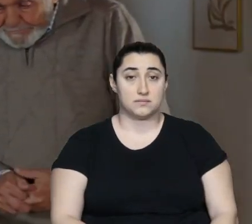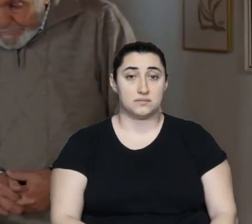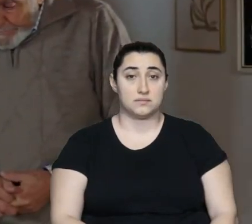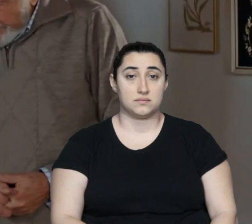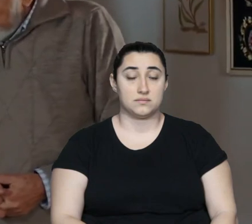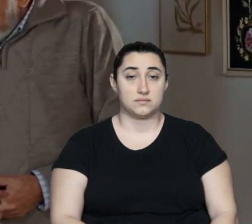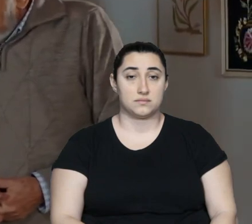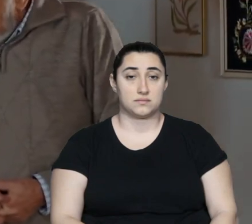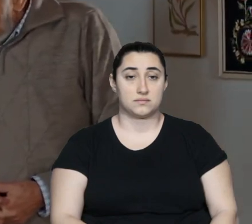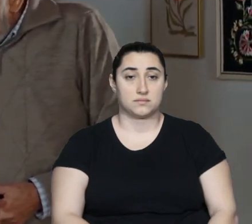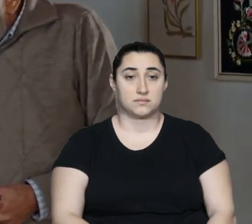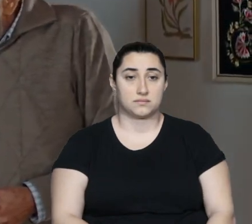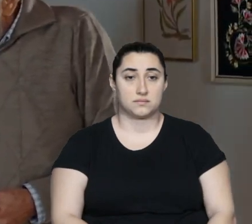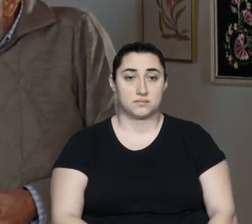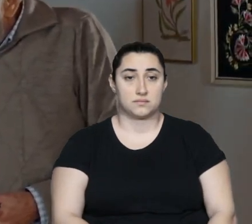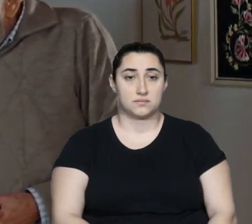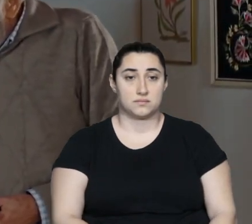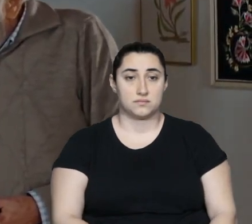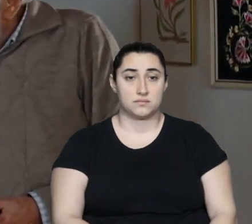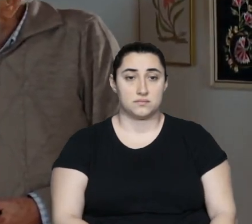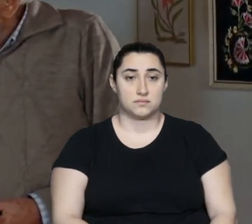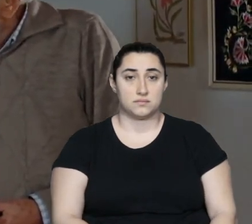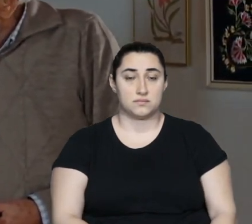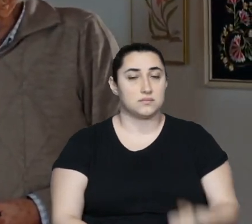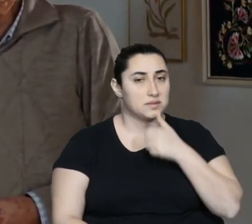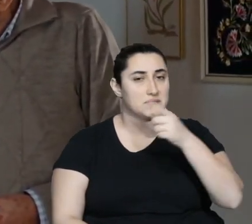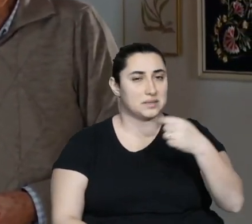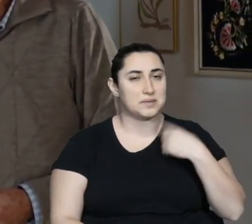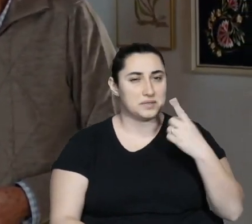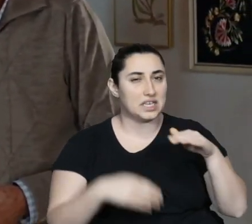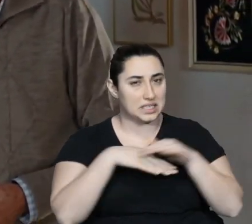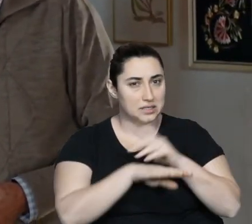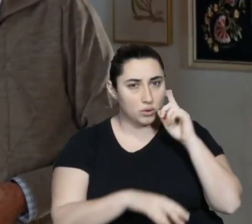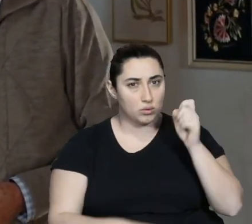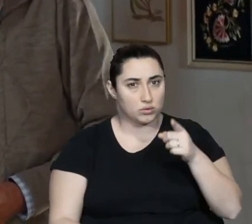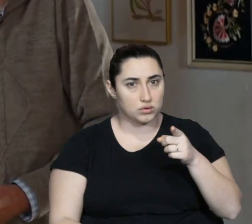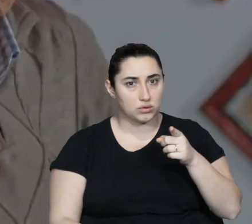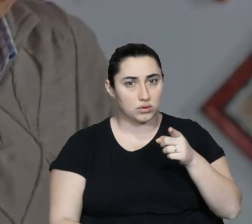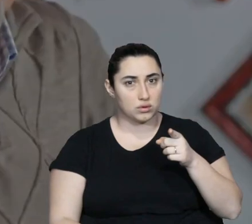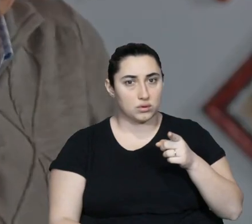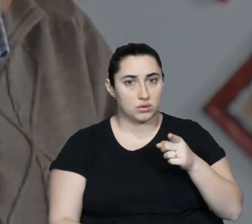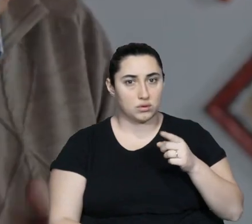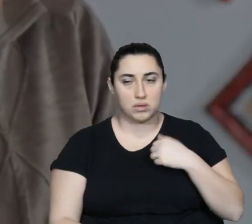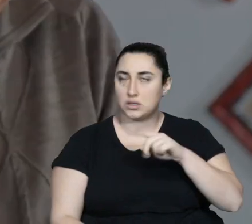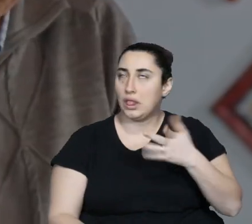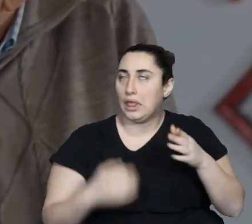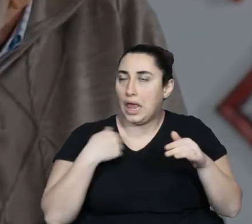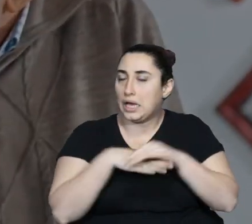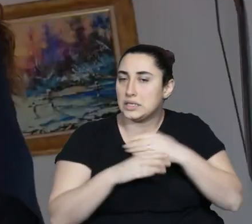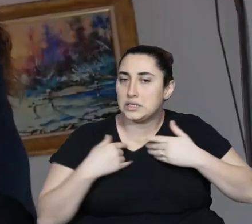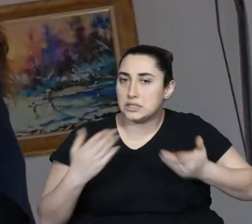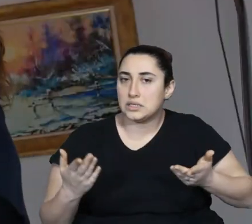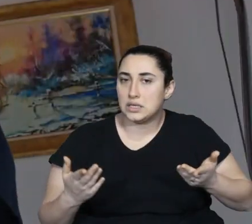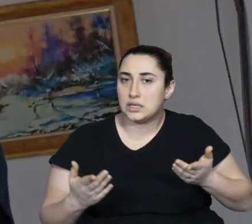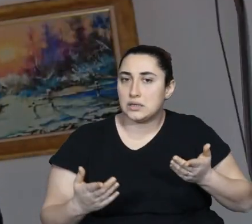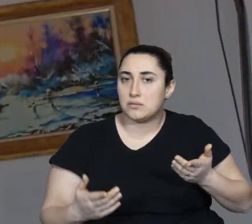Faik omuzlarını çökertti, alttan bakıyor. Baba sen benden bir şey mi saklıyorsun? Ben senden ne saklayacakmışım